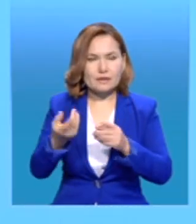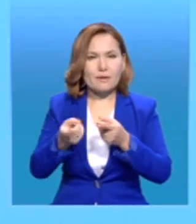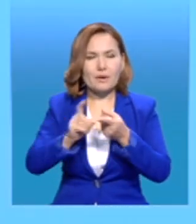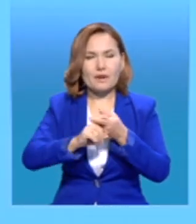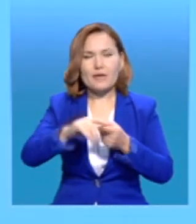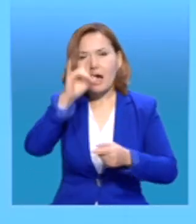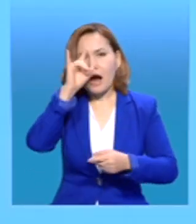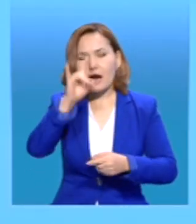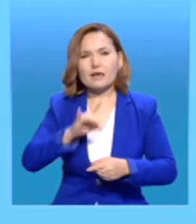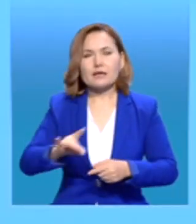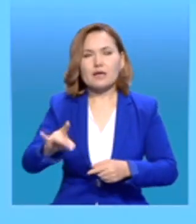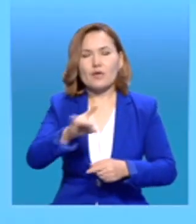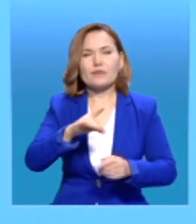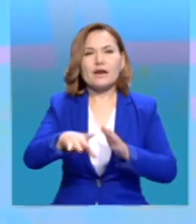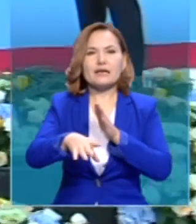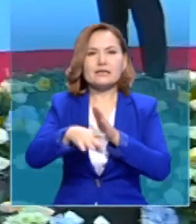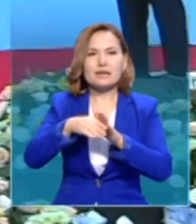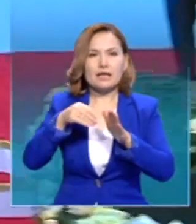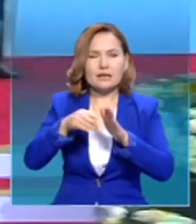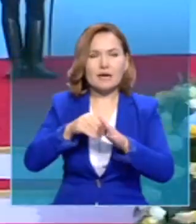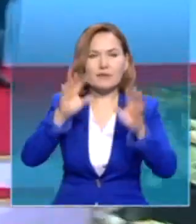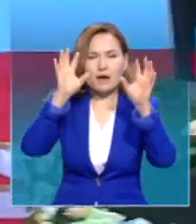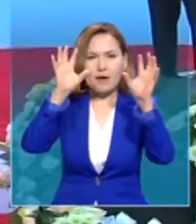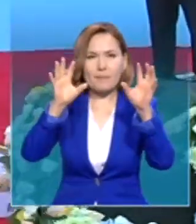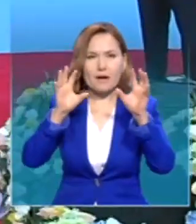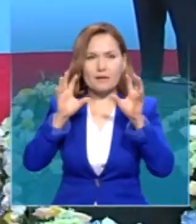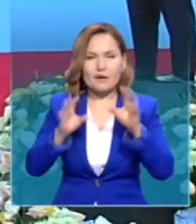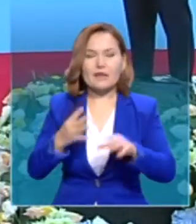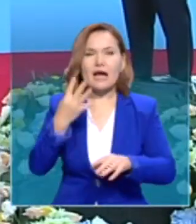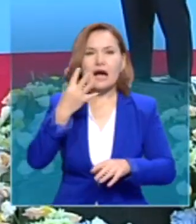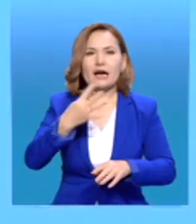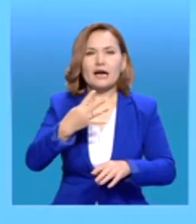Қазақстан Республикасындағы сайлау туралы конституциялық заңының